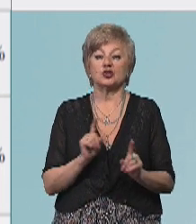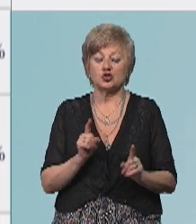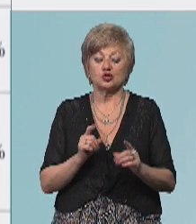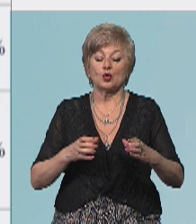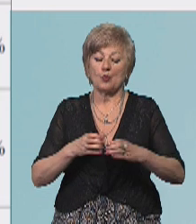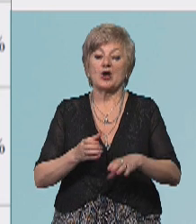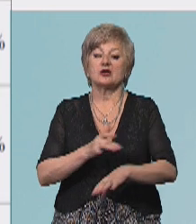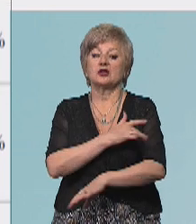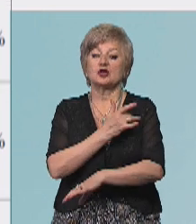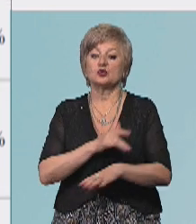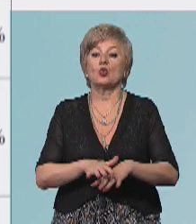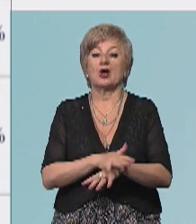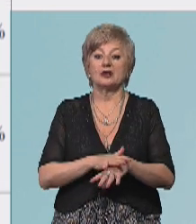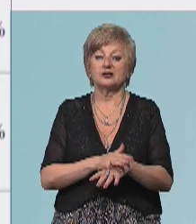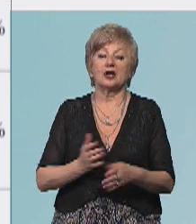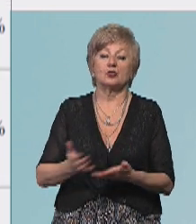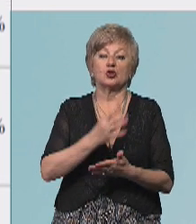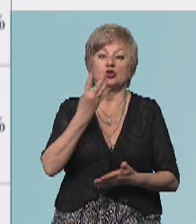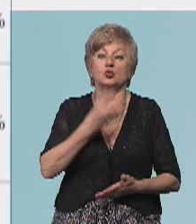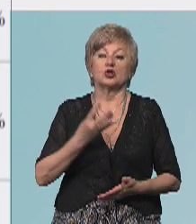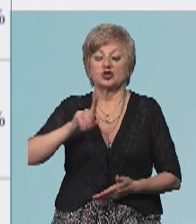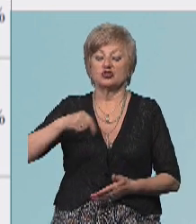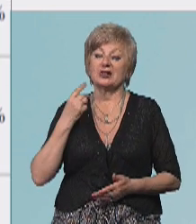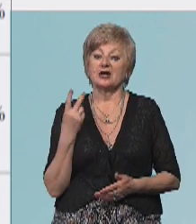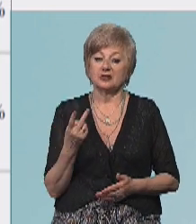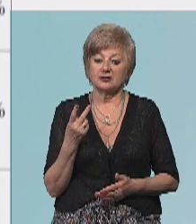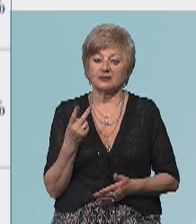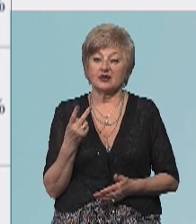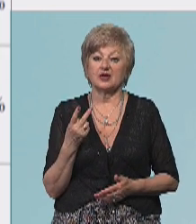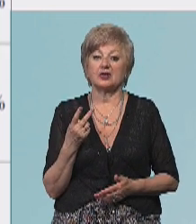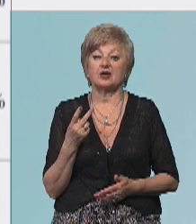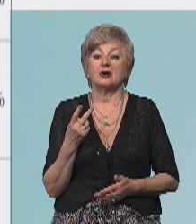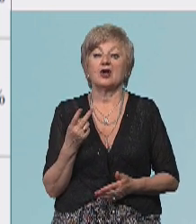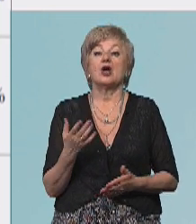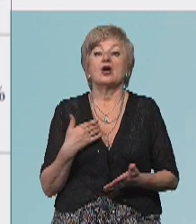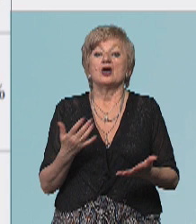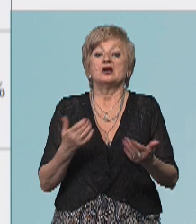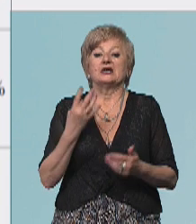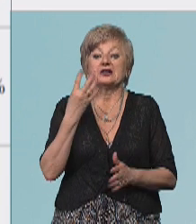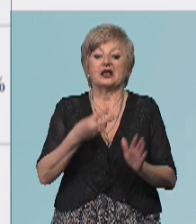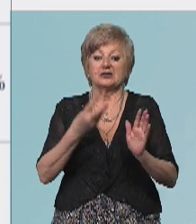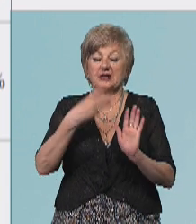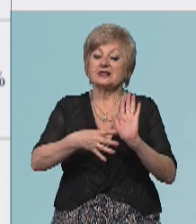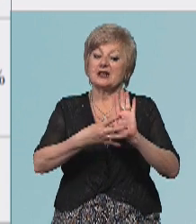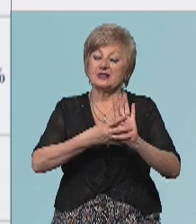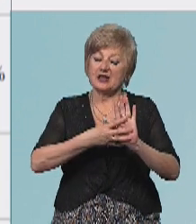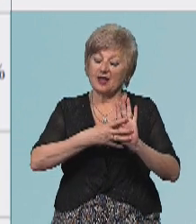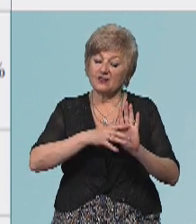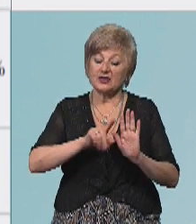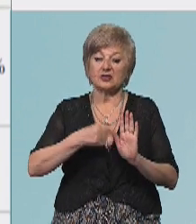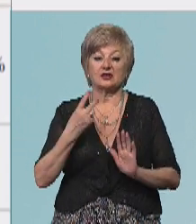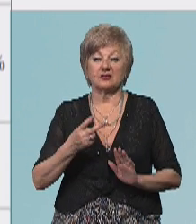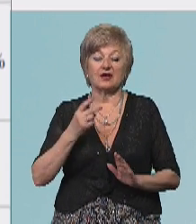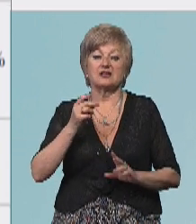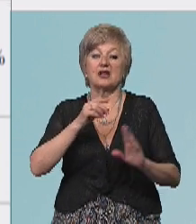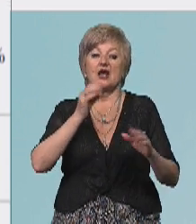«Слуга народу», яка в цілому набрала 44,2%, на Заході вона взяла 39,2%, у Центрі –